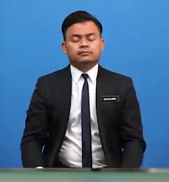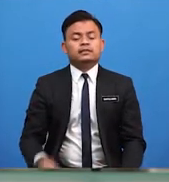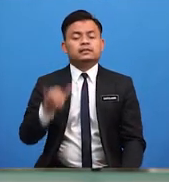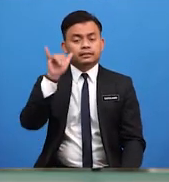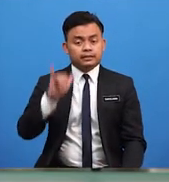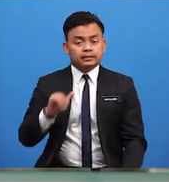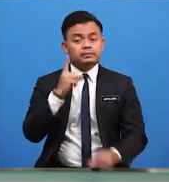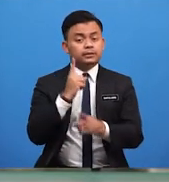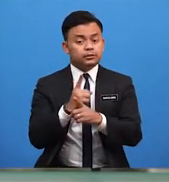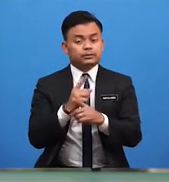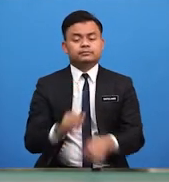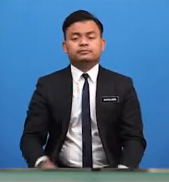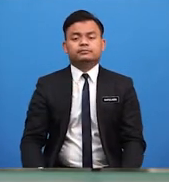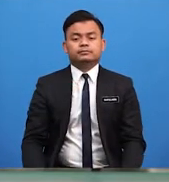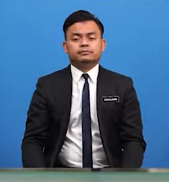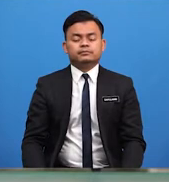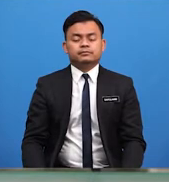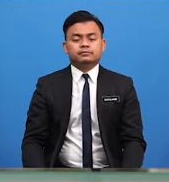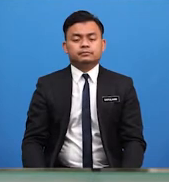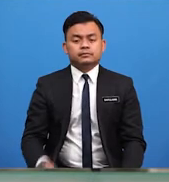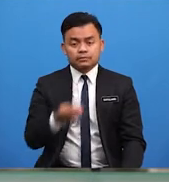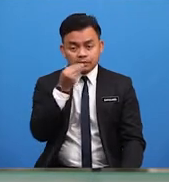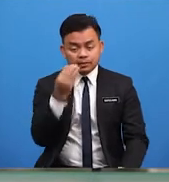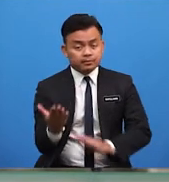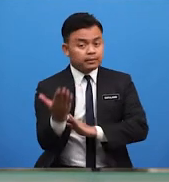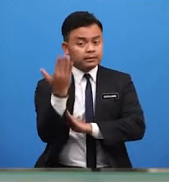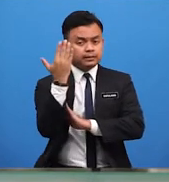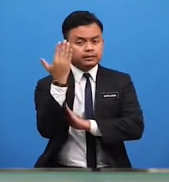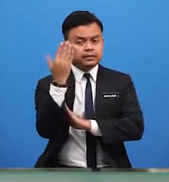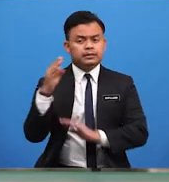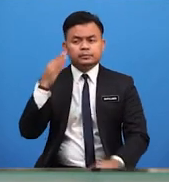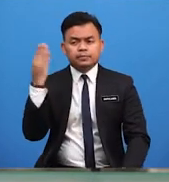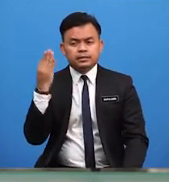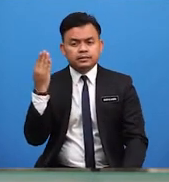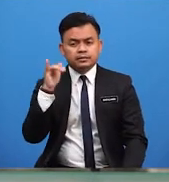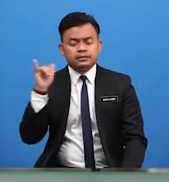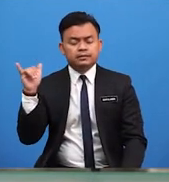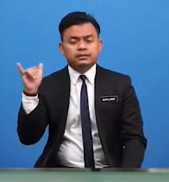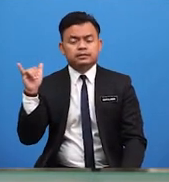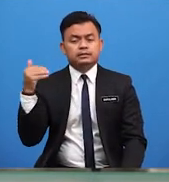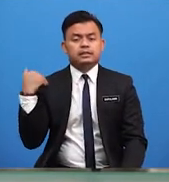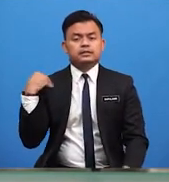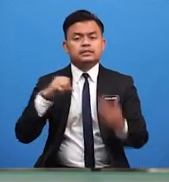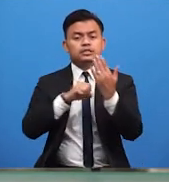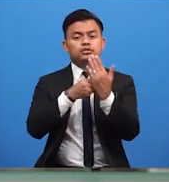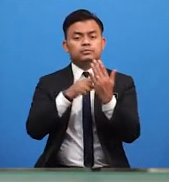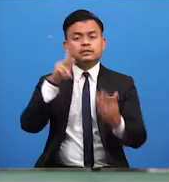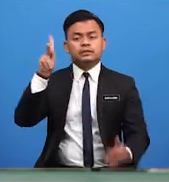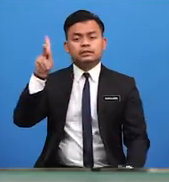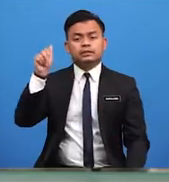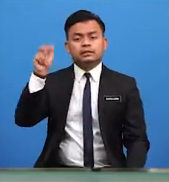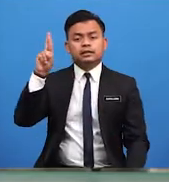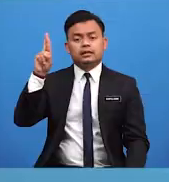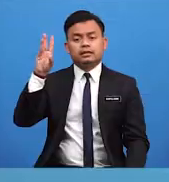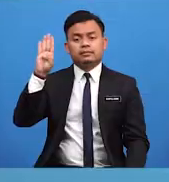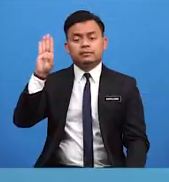Ya, betul. Sarapan pagi kebanyakannya mempunyai sumber karbohidrat yang tinggi